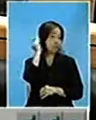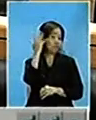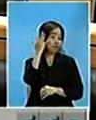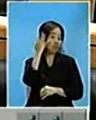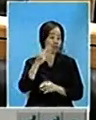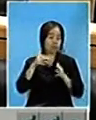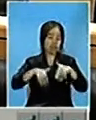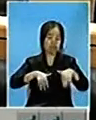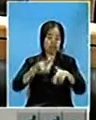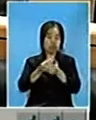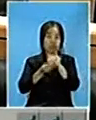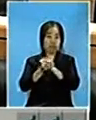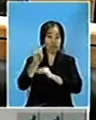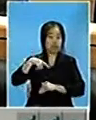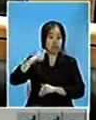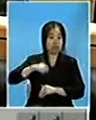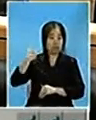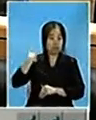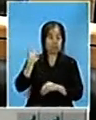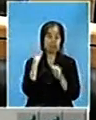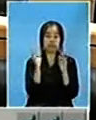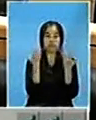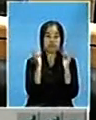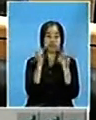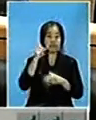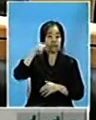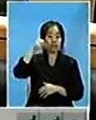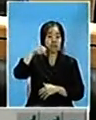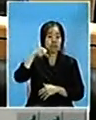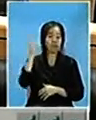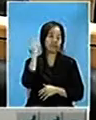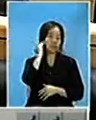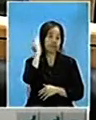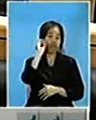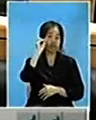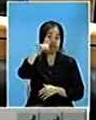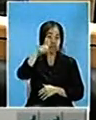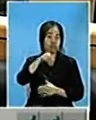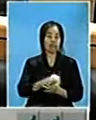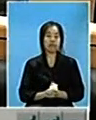องนี่วิ่งเต้นศาลถึงขนาดว่ามีเงินหล่นอยู่หน้าบัลลังก์ศาลเนี่ยไม่เคยได้ยินครับ